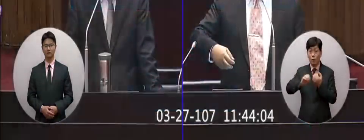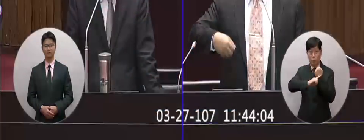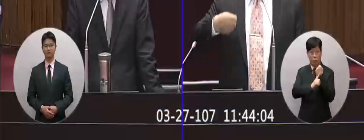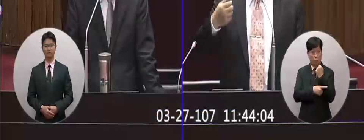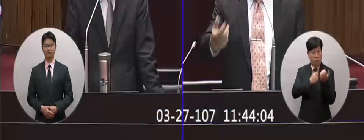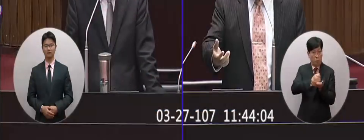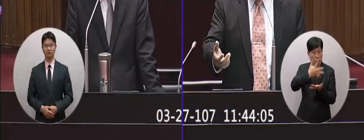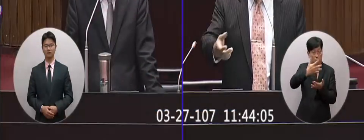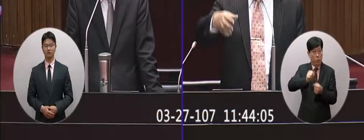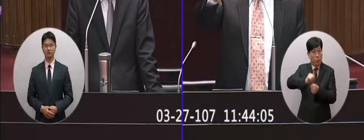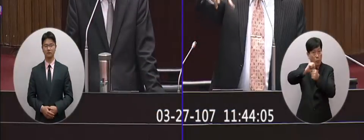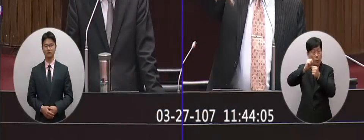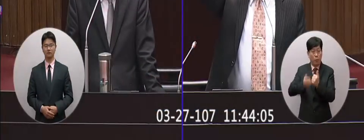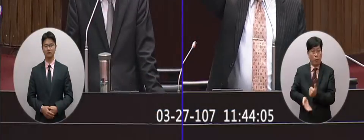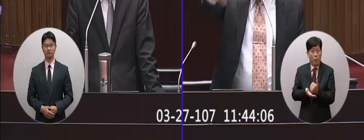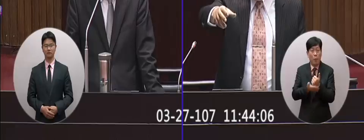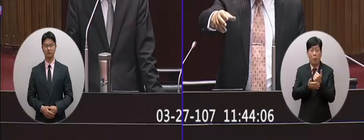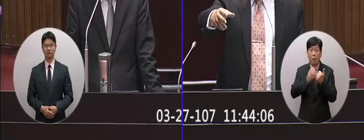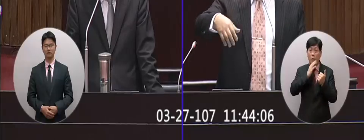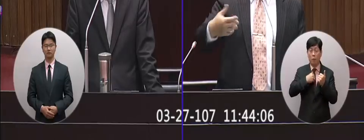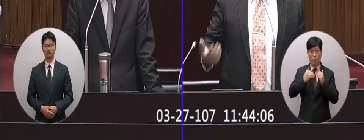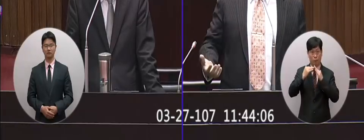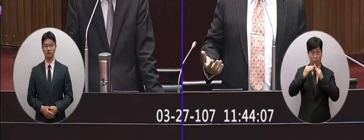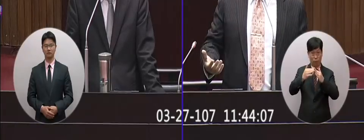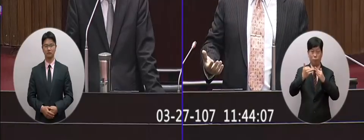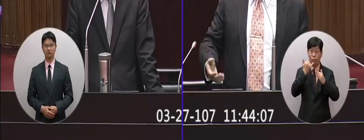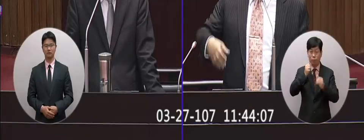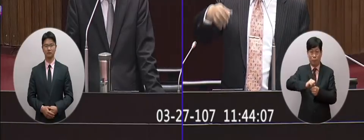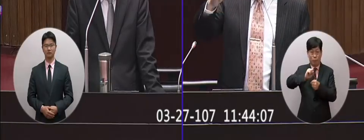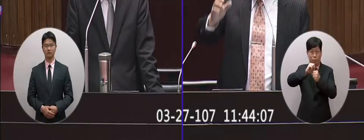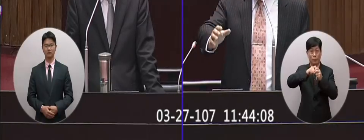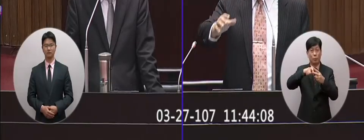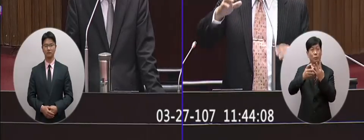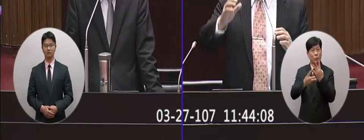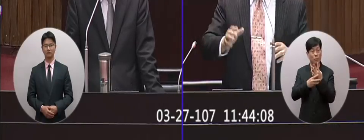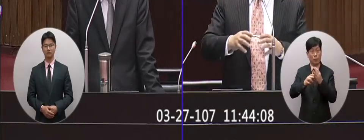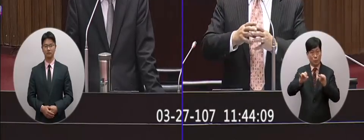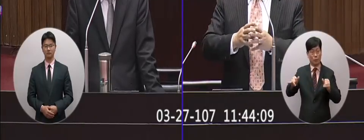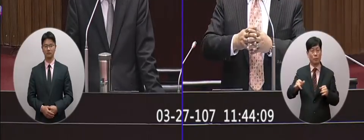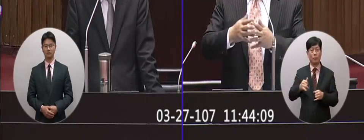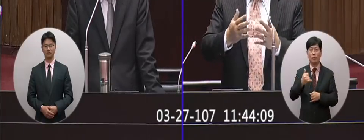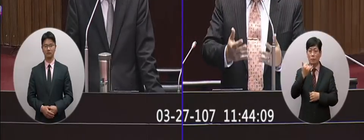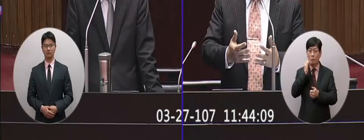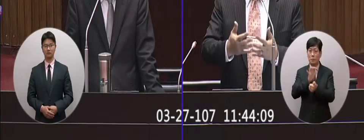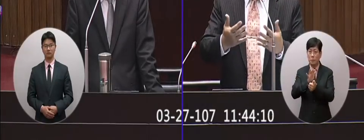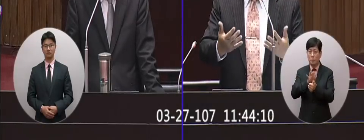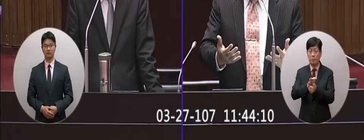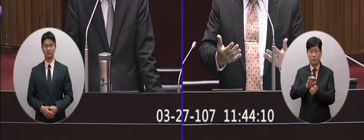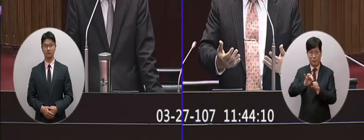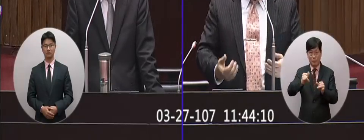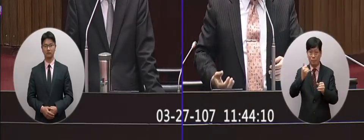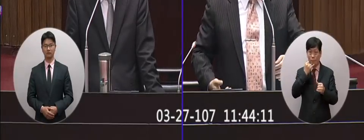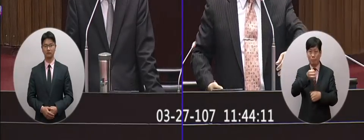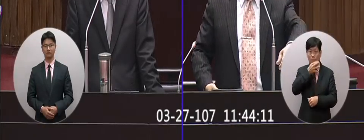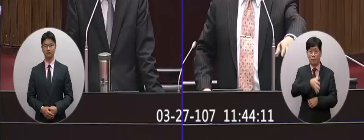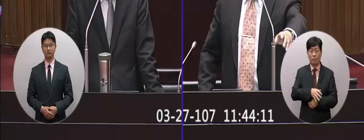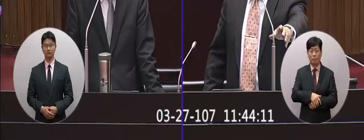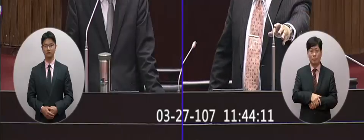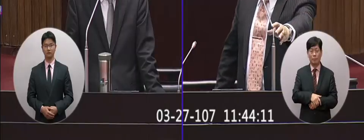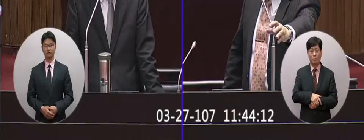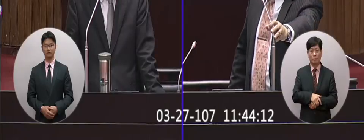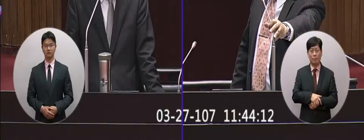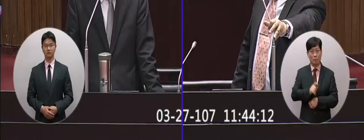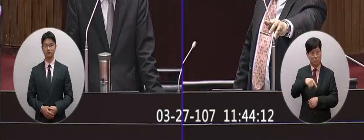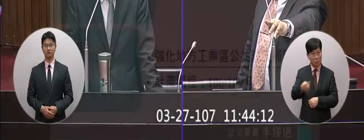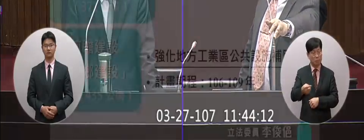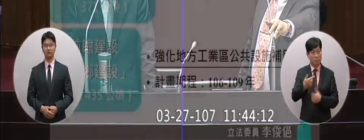来鼓励啦，或是用其他的方式都市的立体化，哦，这刚刚也提到过。那如何来让我们的工业区的用地能够足够，来我们来看这几